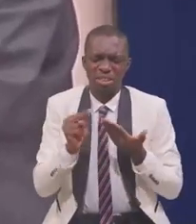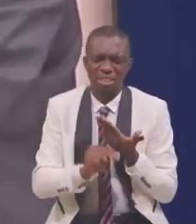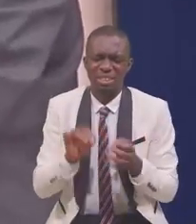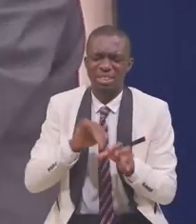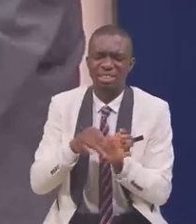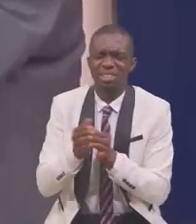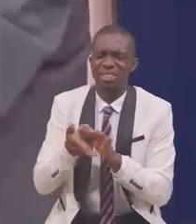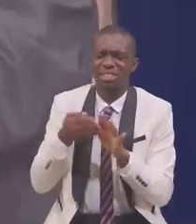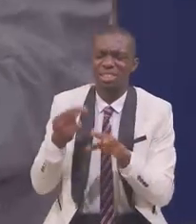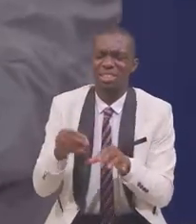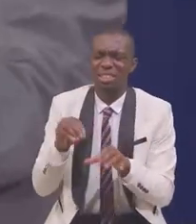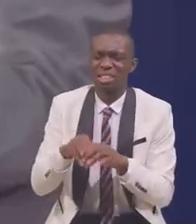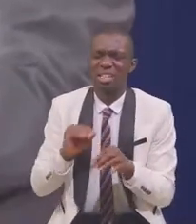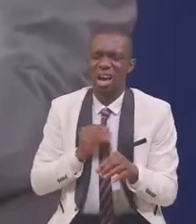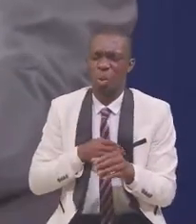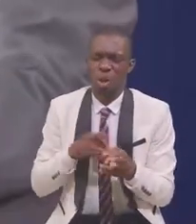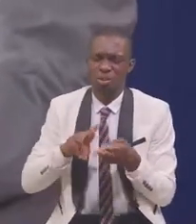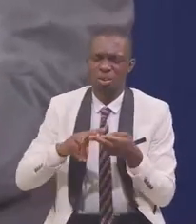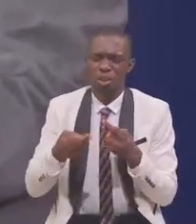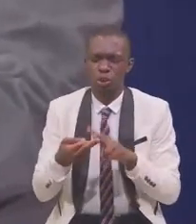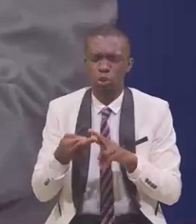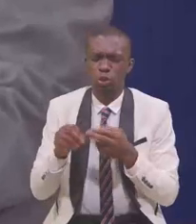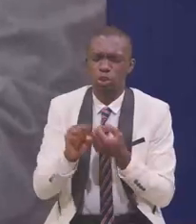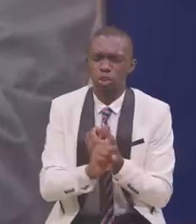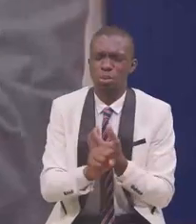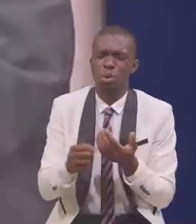sainteté. Dans notre relation, la sainteté.